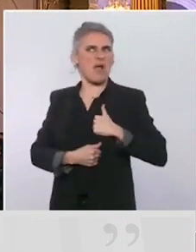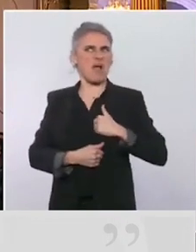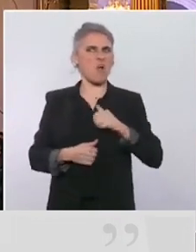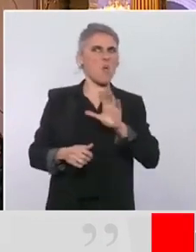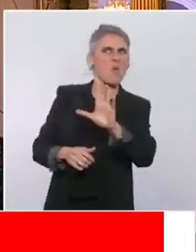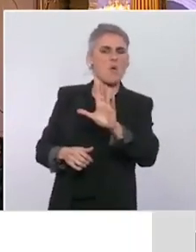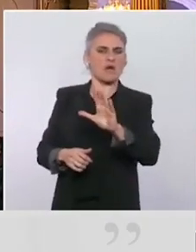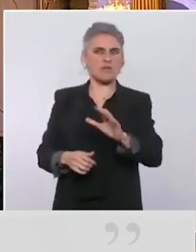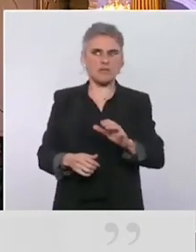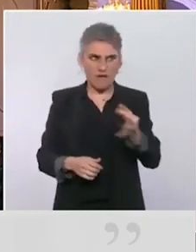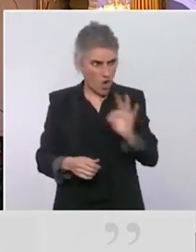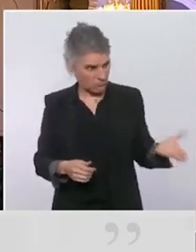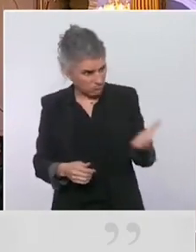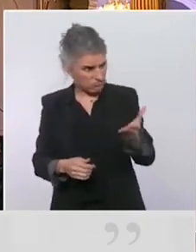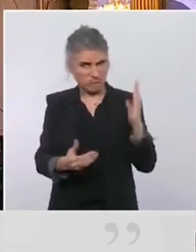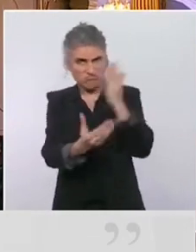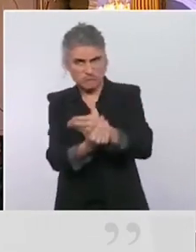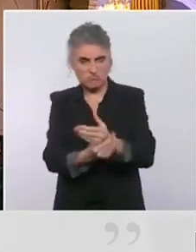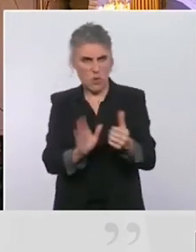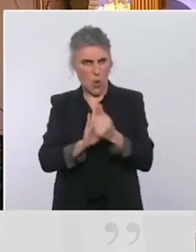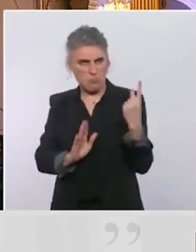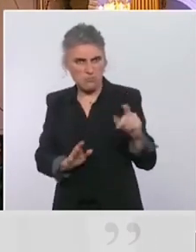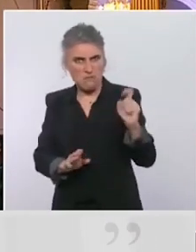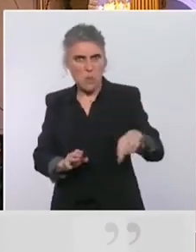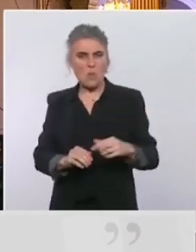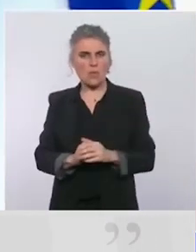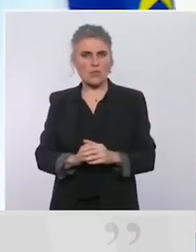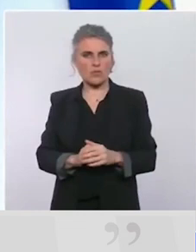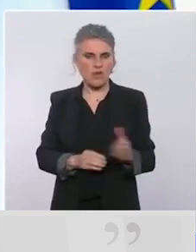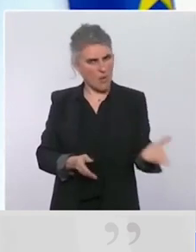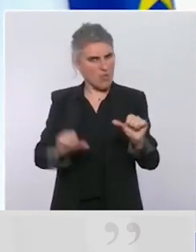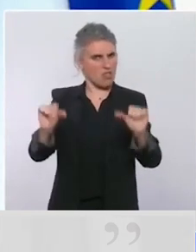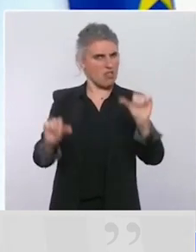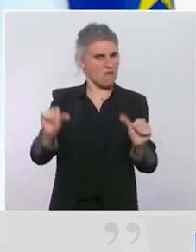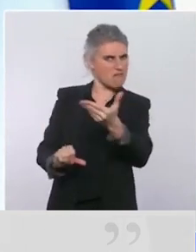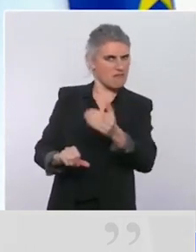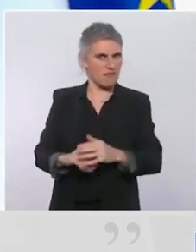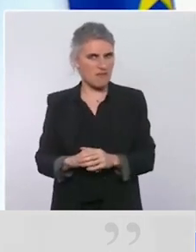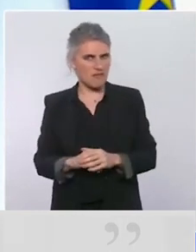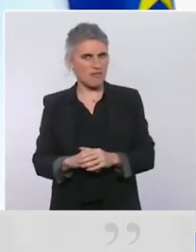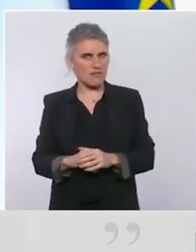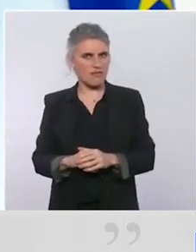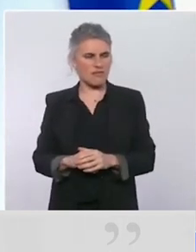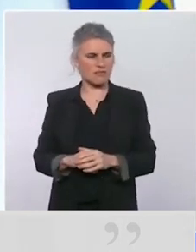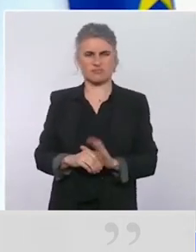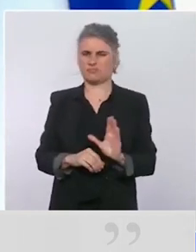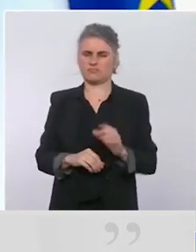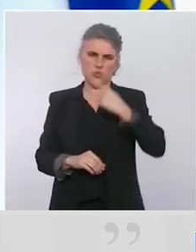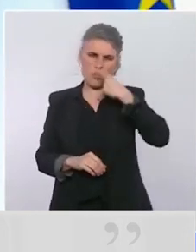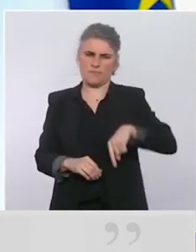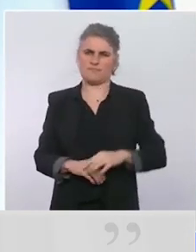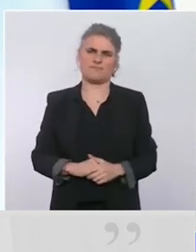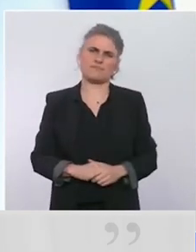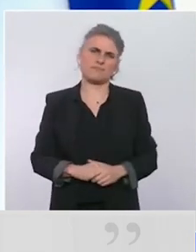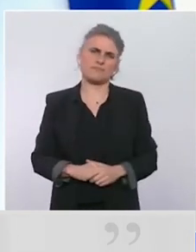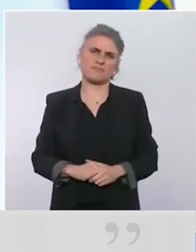Plongez-y, vous Français, c'est là que vous êtes attendus, c'est le rôle qui est le vôtre. Allez faire la compétition avec eux, vous êtes attendus là. Je ne le crois pas.